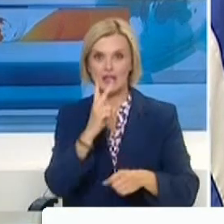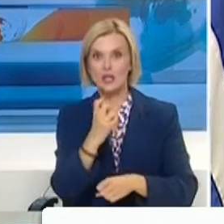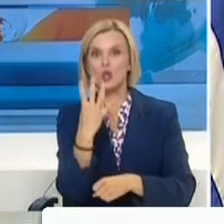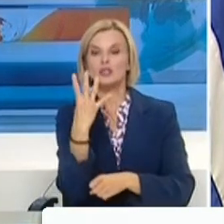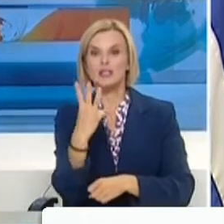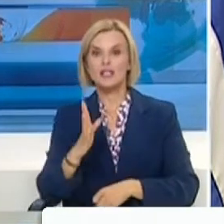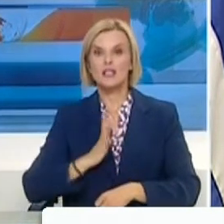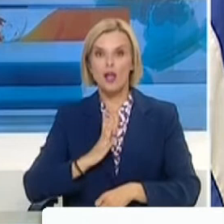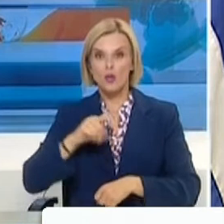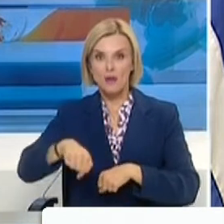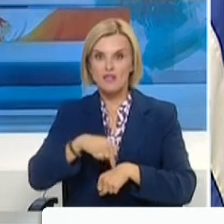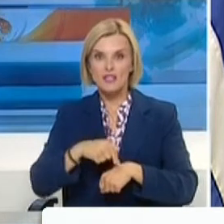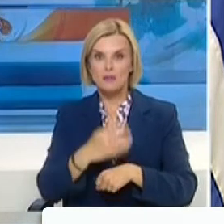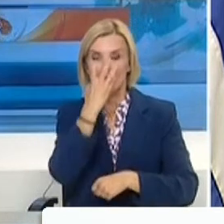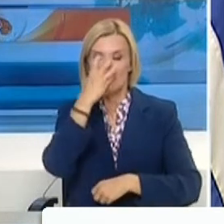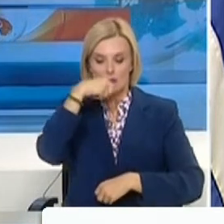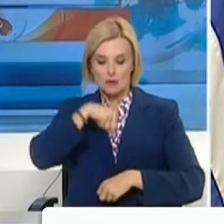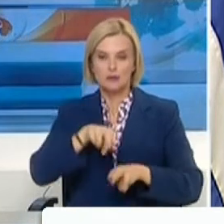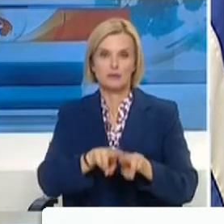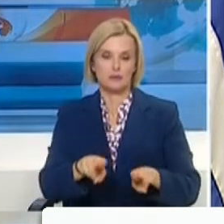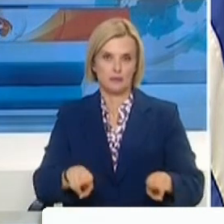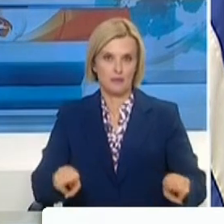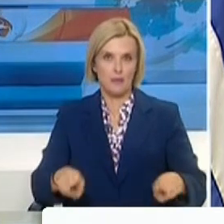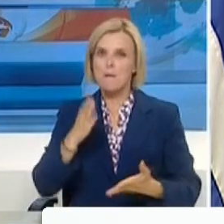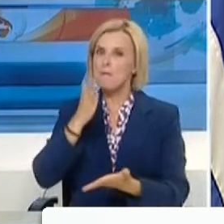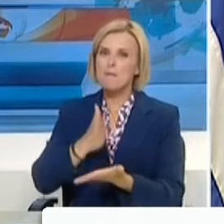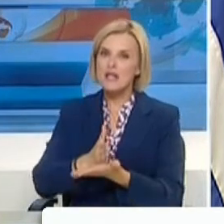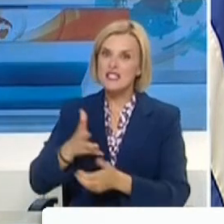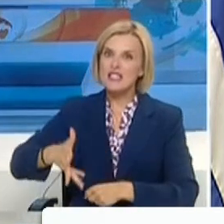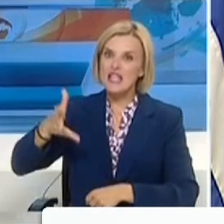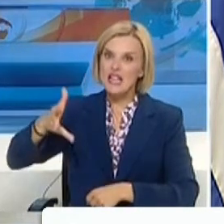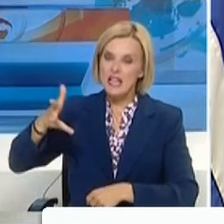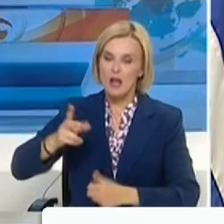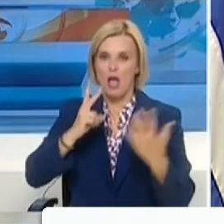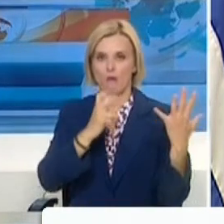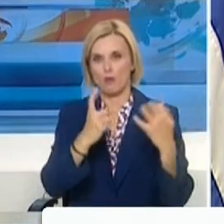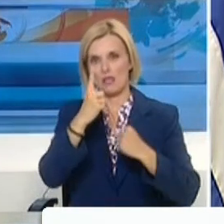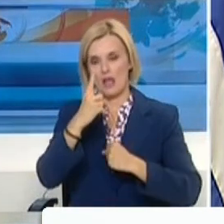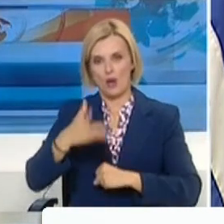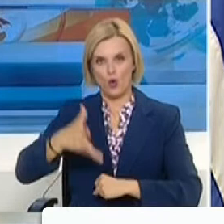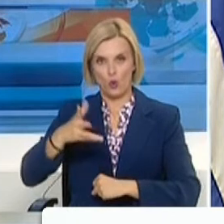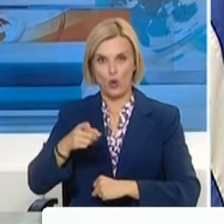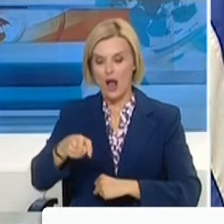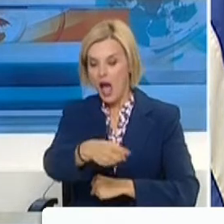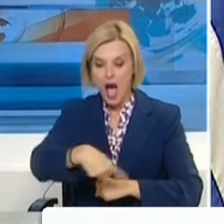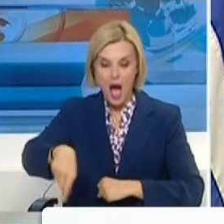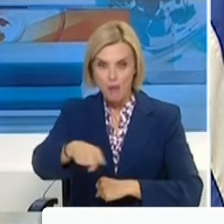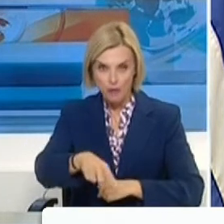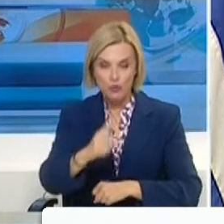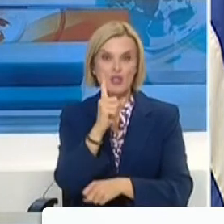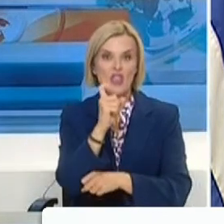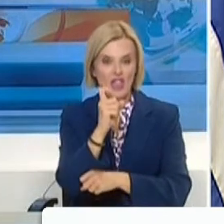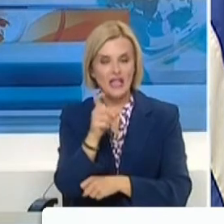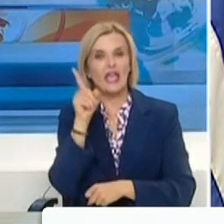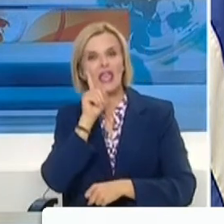24 συμπολίτες μας νοσηλεύονται διασωληνωμένοι. Η διάμεση ηλικία τους είναι 71 έτη. 10, το 41,7%